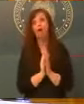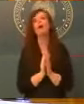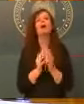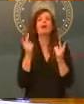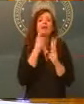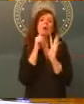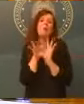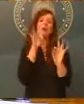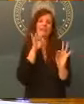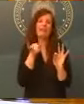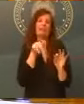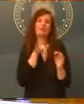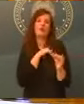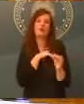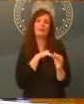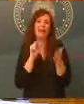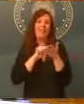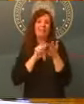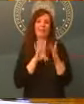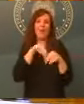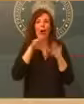felici sono chiaramente